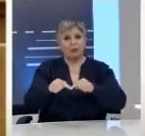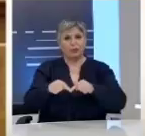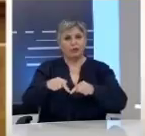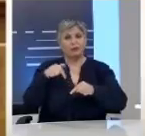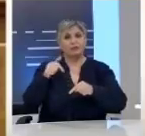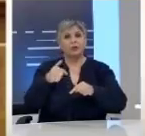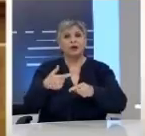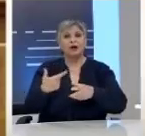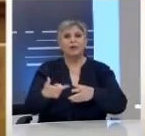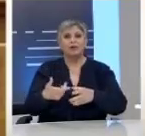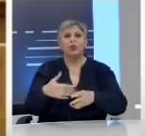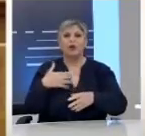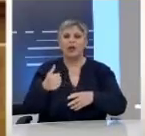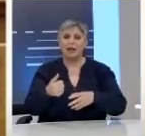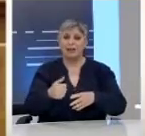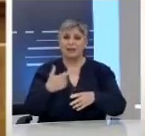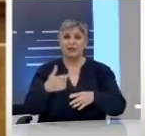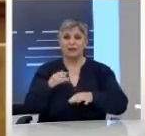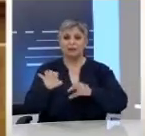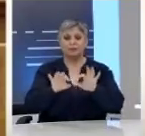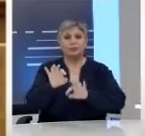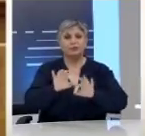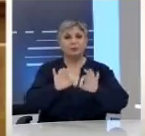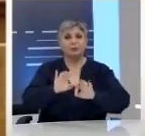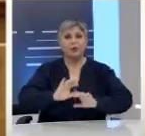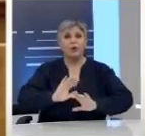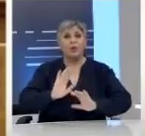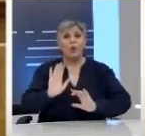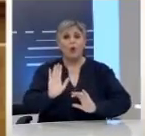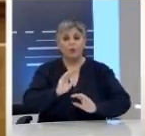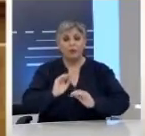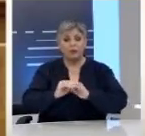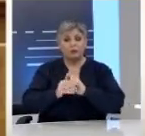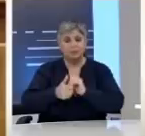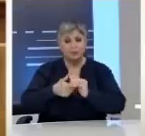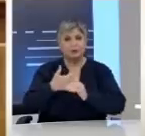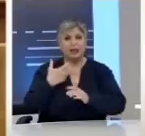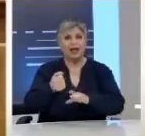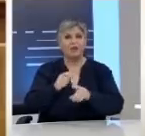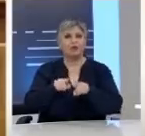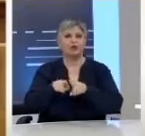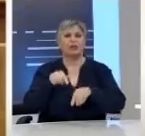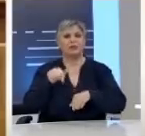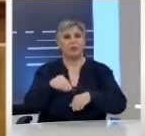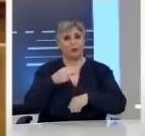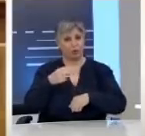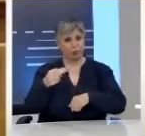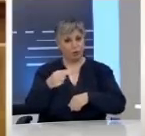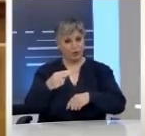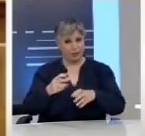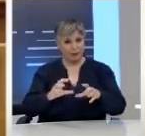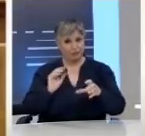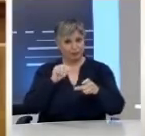των εμπλεκομένων με το θέμα. Παρέδωσε το σχέδιο, τέθηκε σε διαβούλευση από το Μάιο